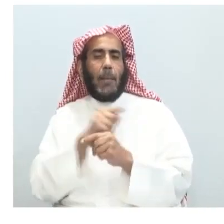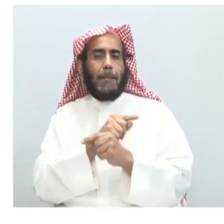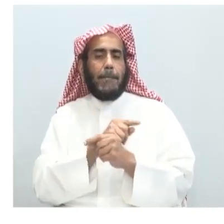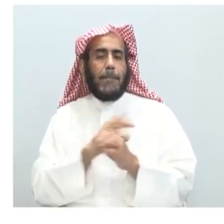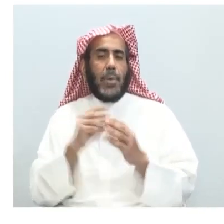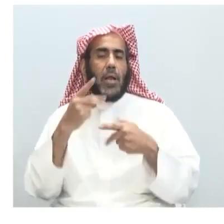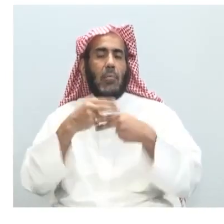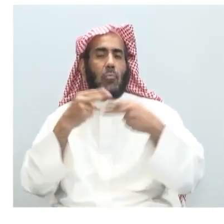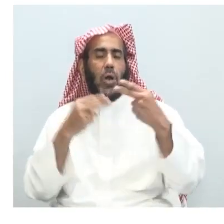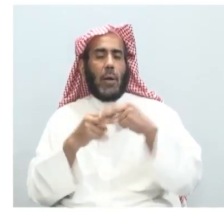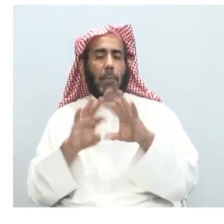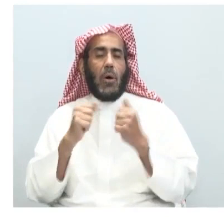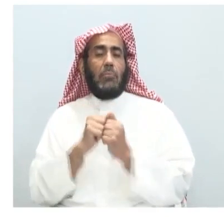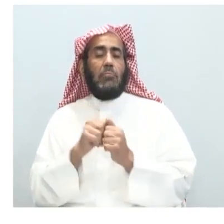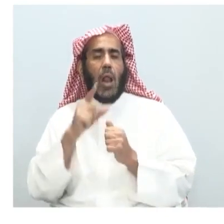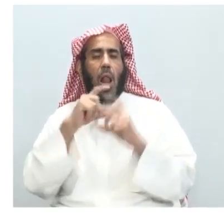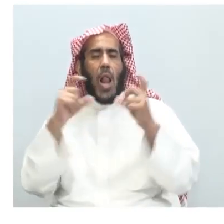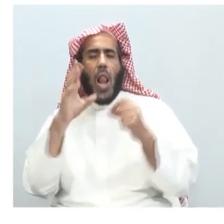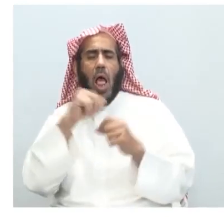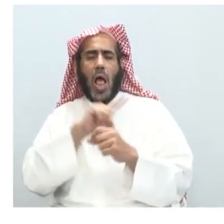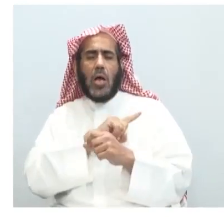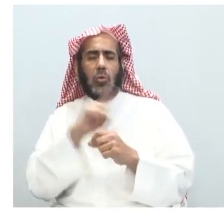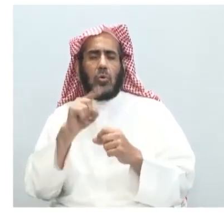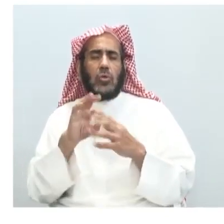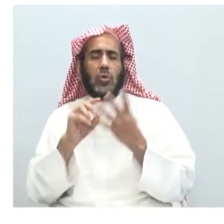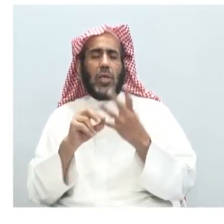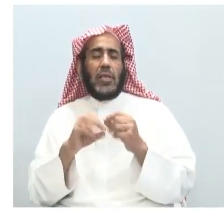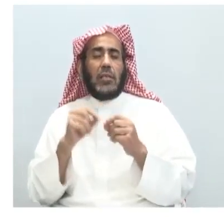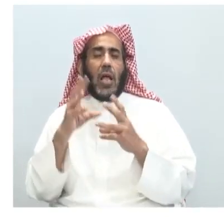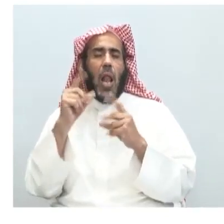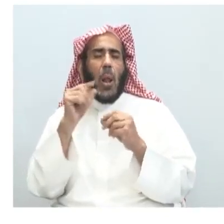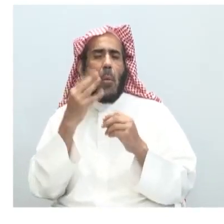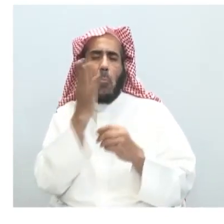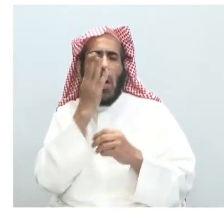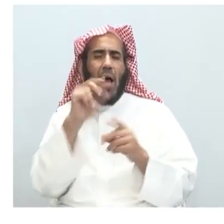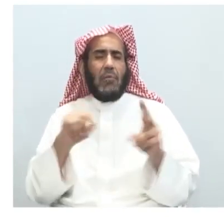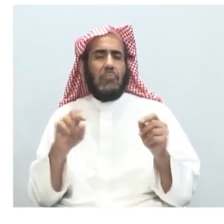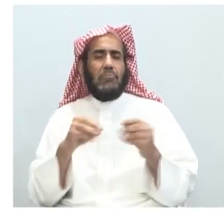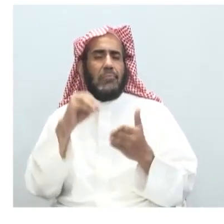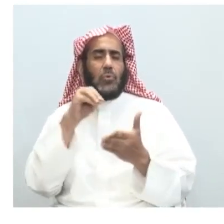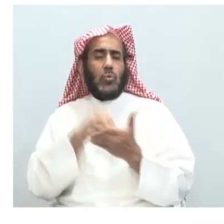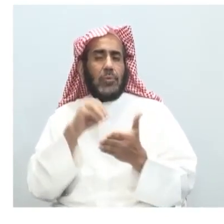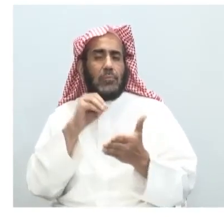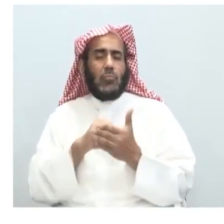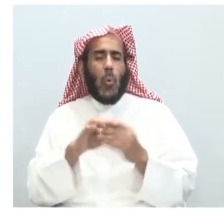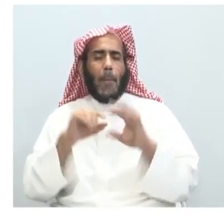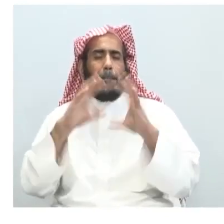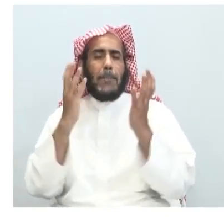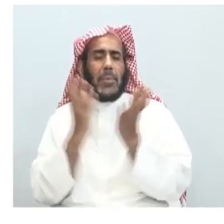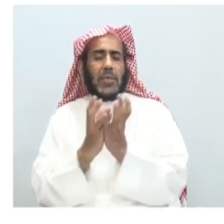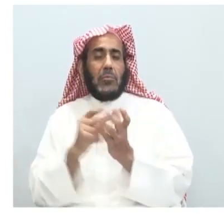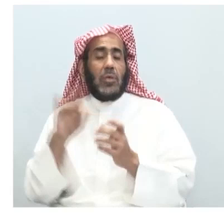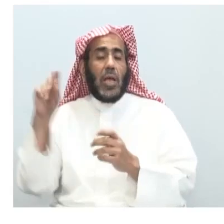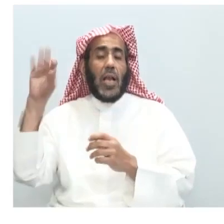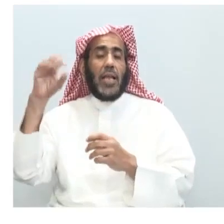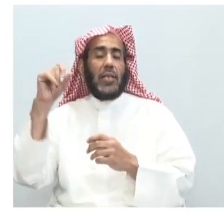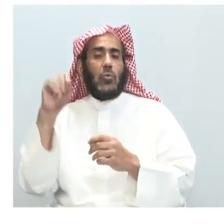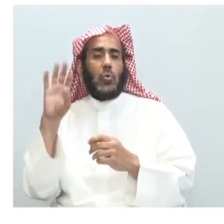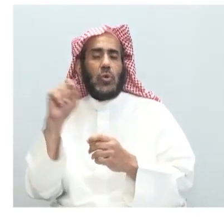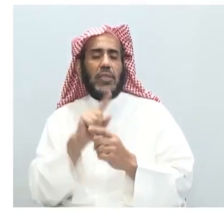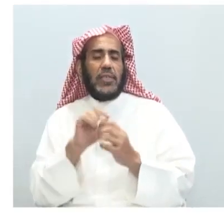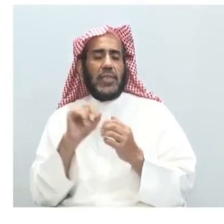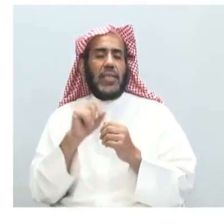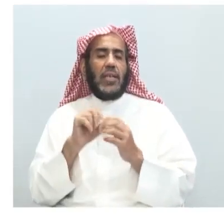المركب ما هو طبعا لا توجد جزيئات الماء بهذا الشكل انما توجد مجموعات الهيدروكسيل